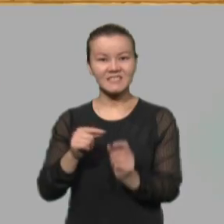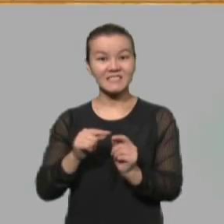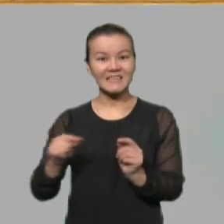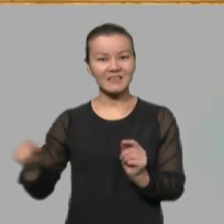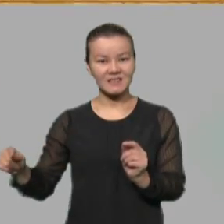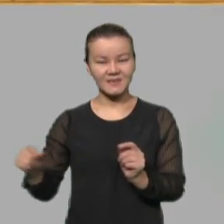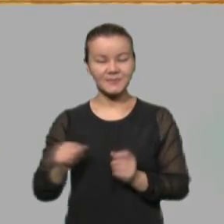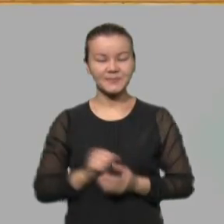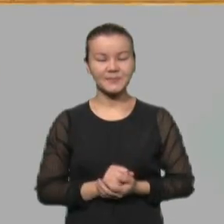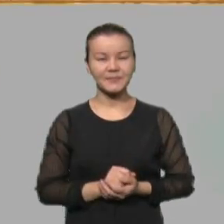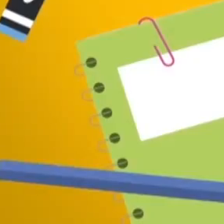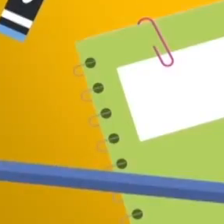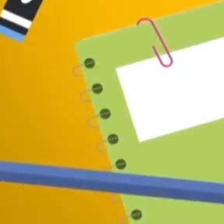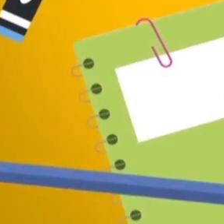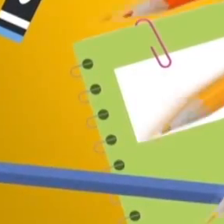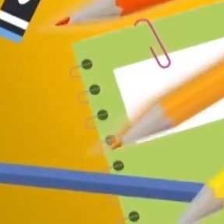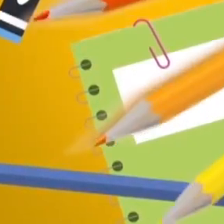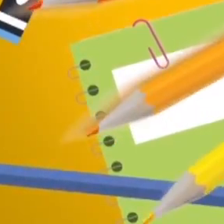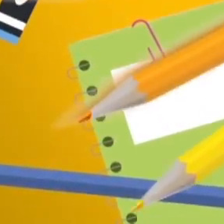длины.